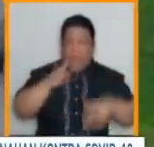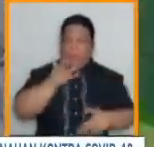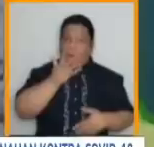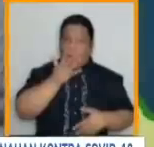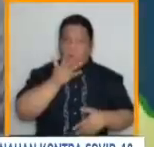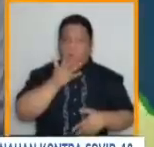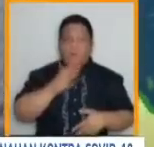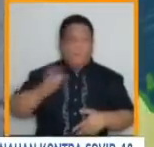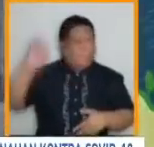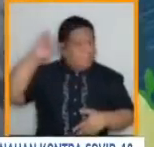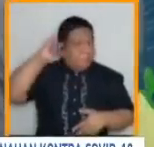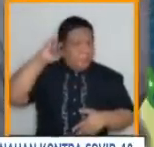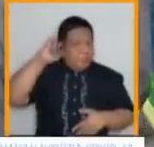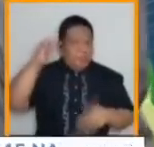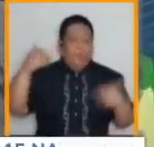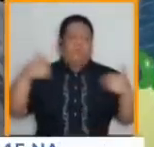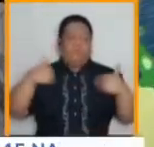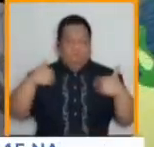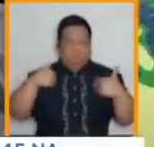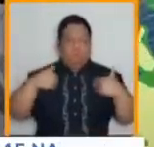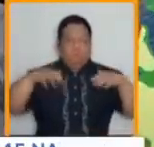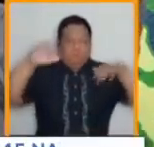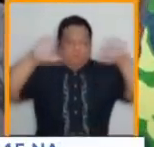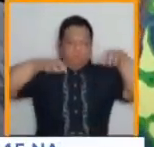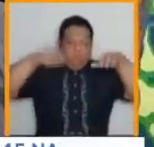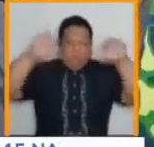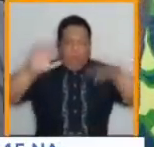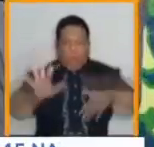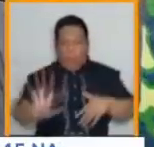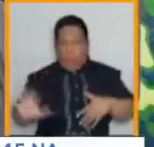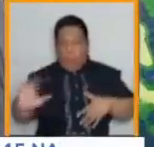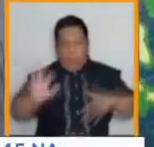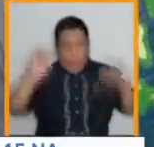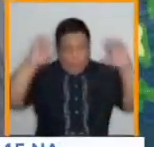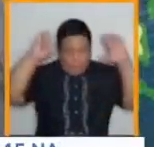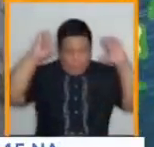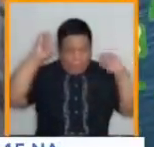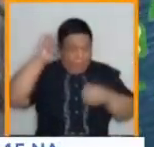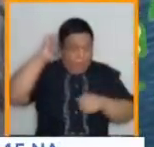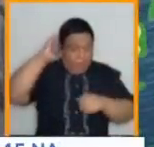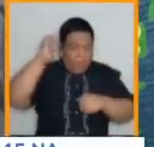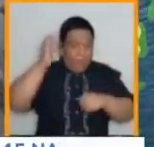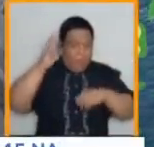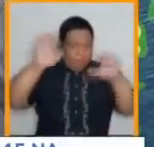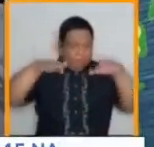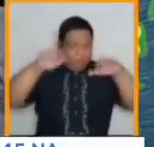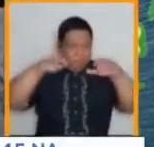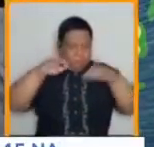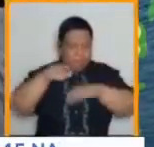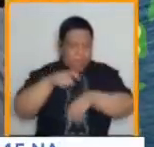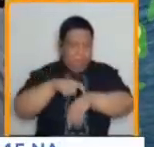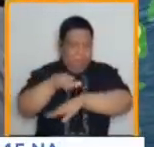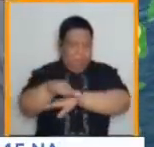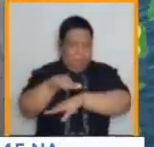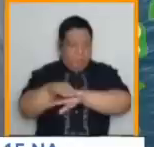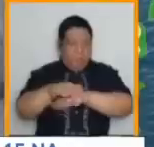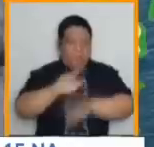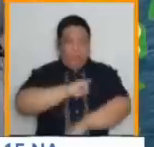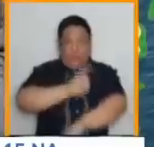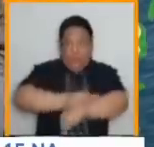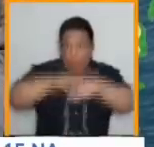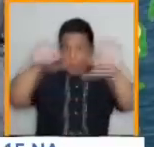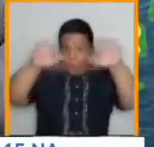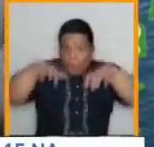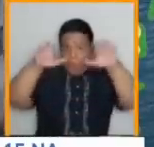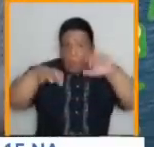sa halos buong Mindanao pagdating ng hapon. At muli mga kapuso, may mga malalakas na ulan na posibleng maging dahilan ng pagbaha